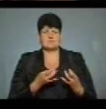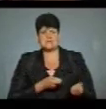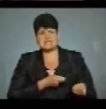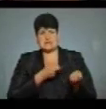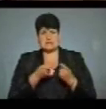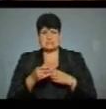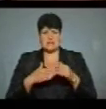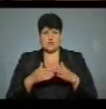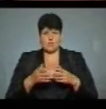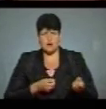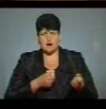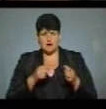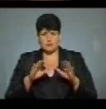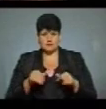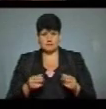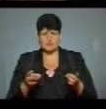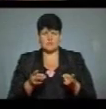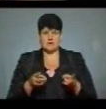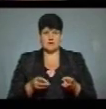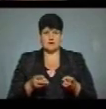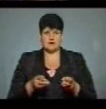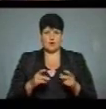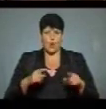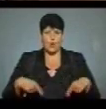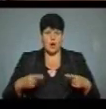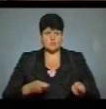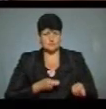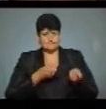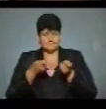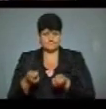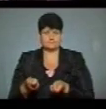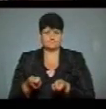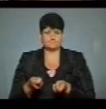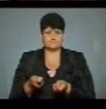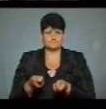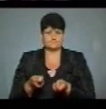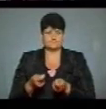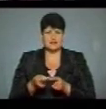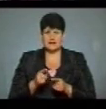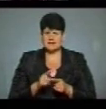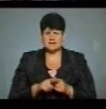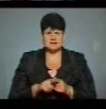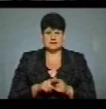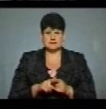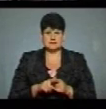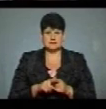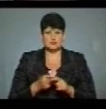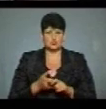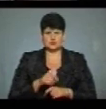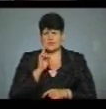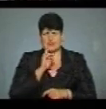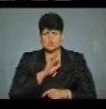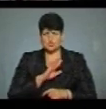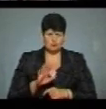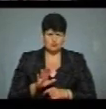на руках в автобус, потім треба занести коляску в автобус. І це настільки це воно незручно